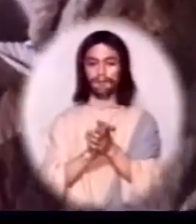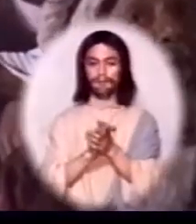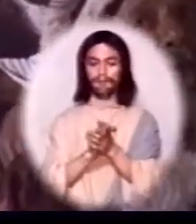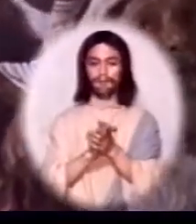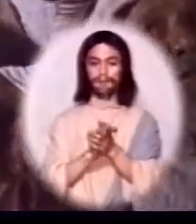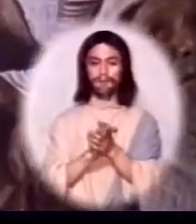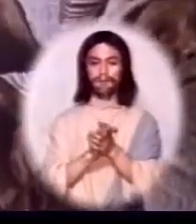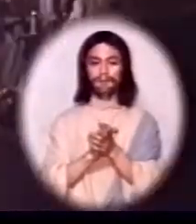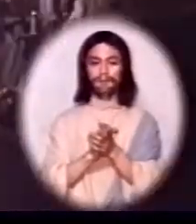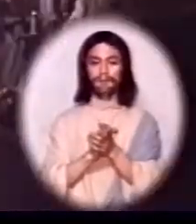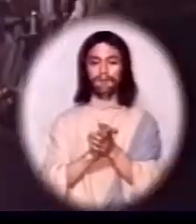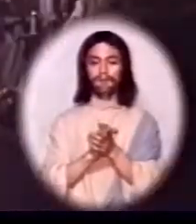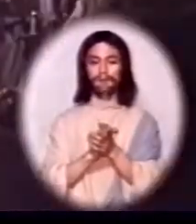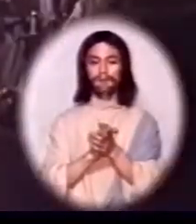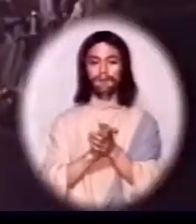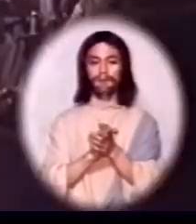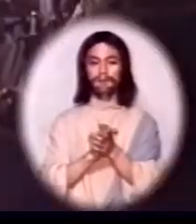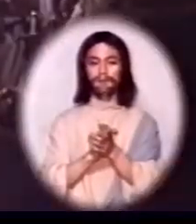요제여,